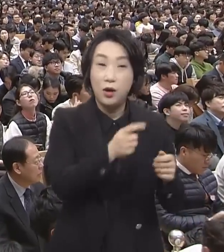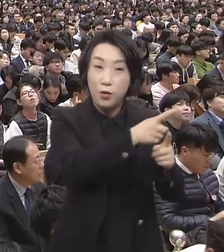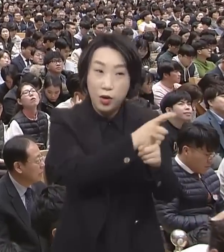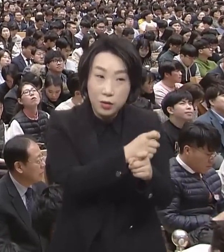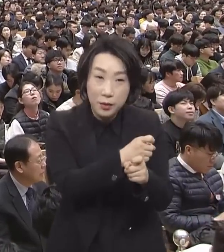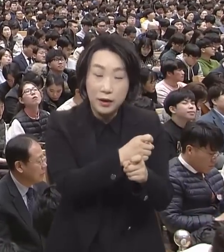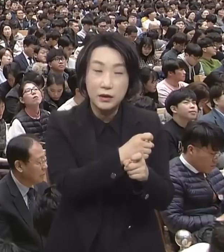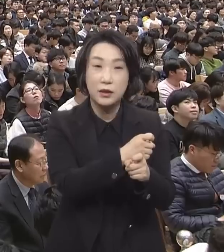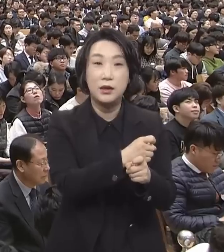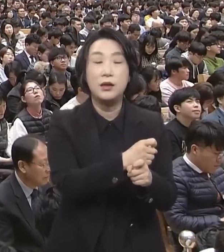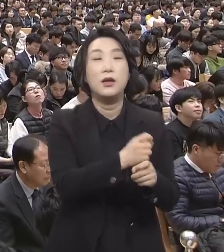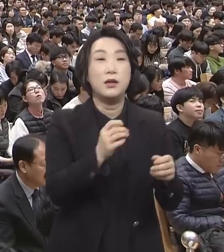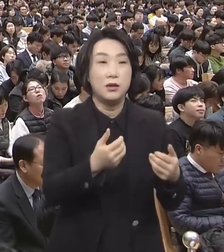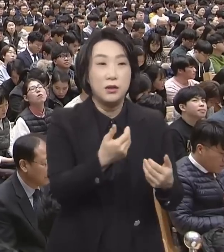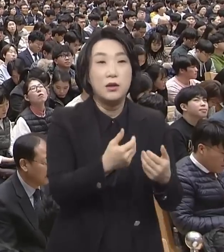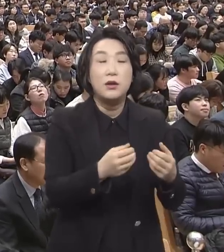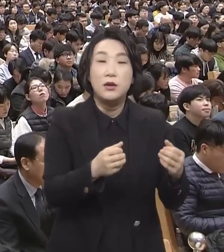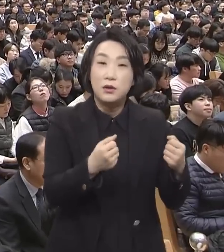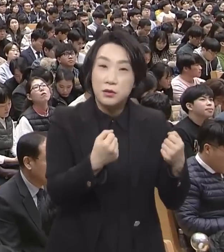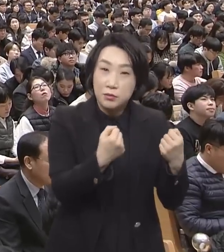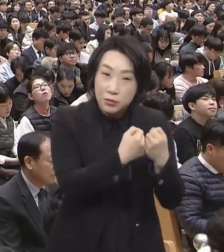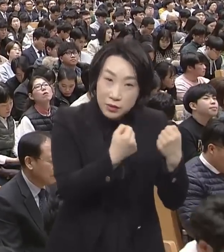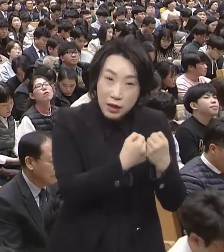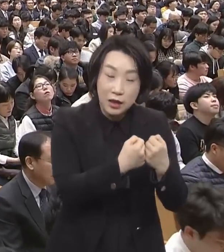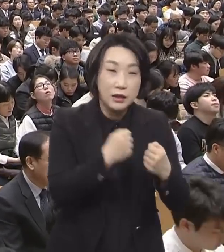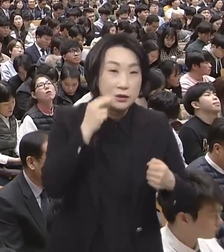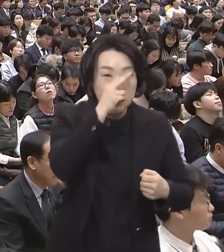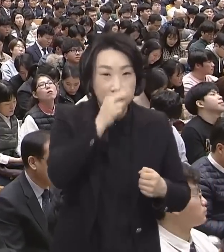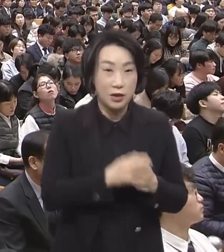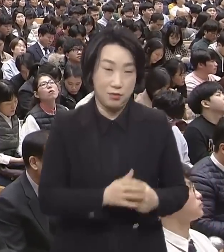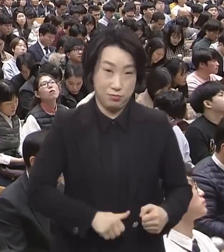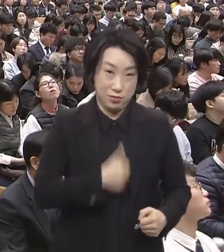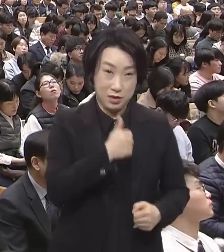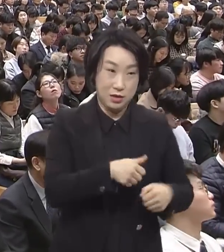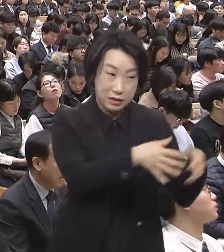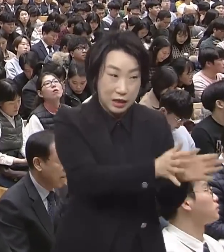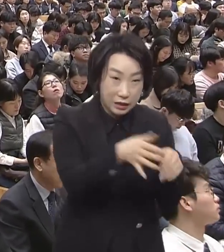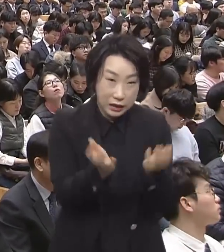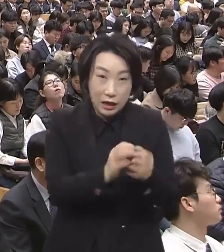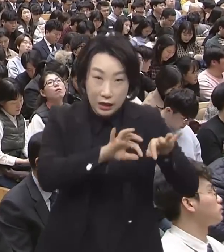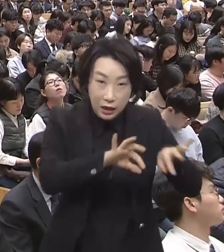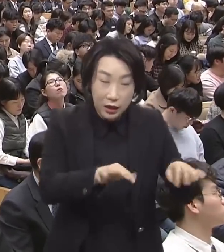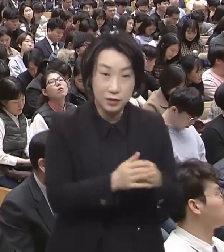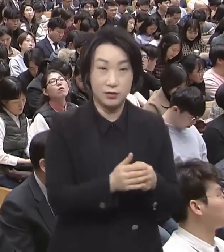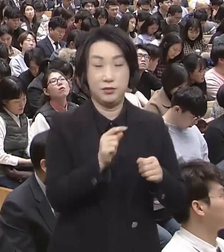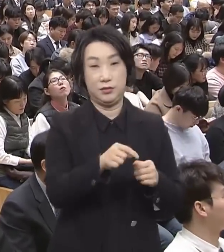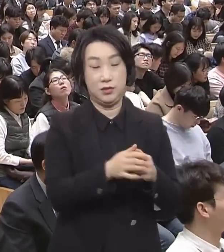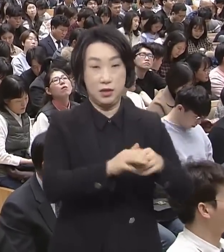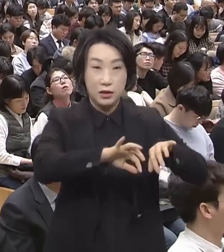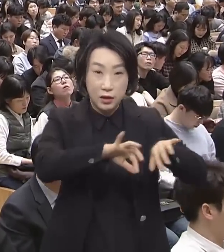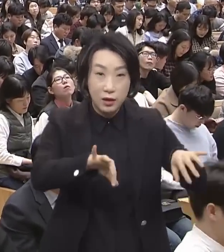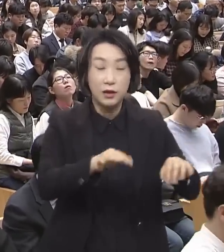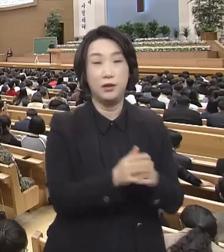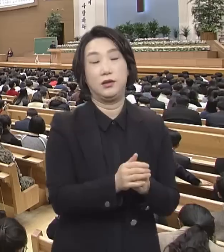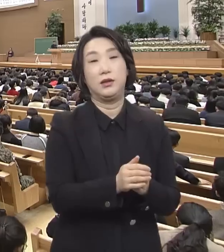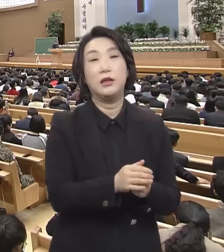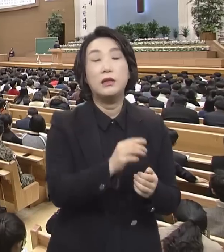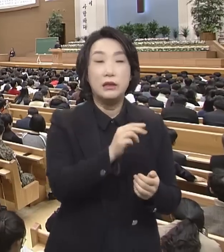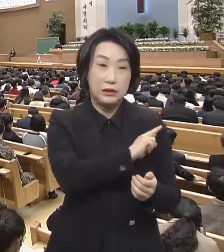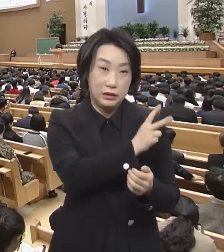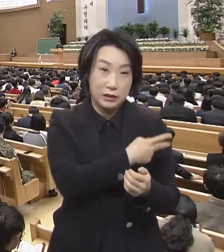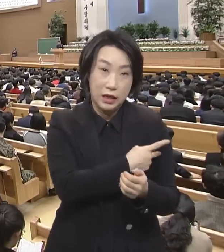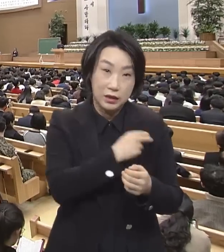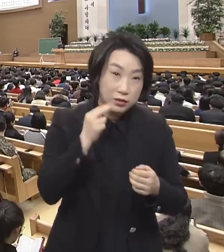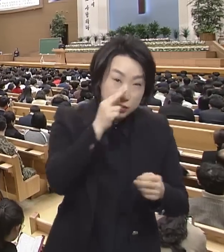원수를 맺는 것과 분쟁과 시기와 분냄과 당짓는 것과 불리함과 이단과